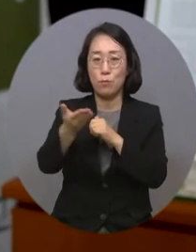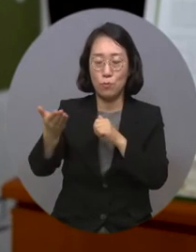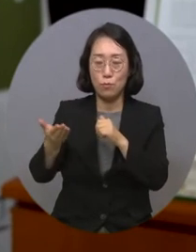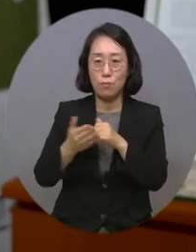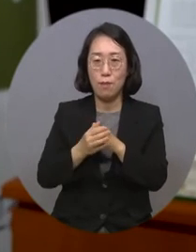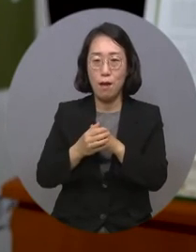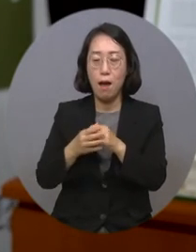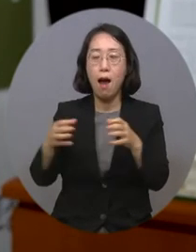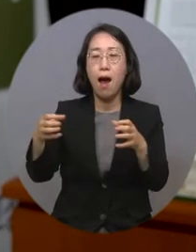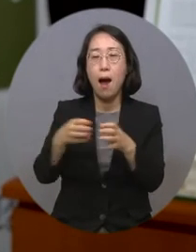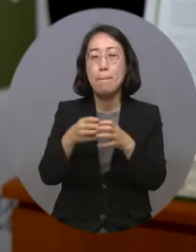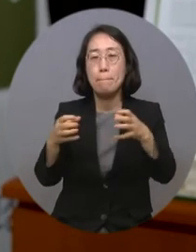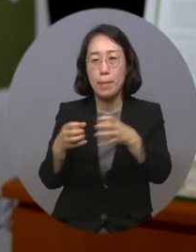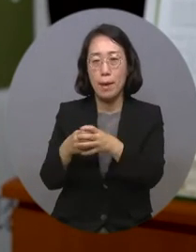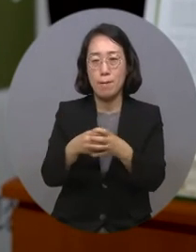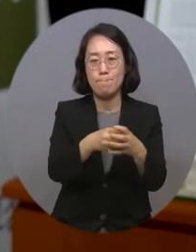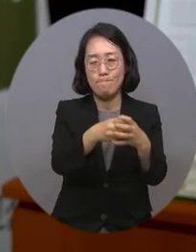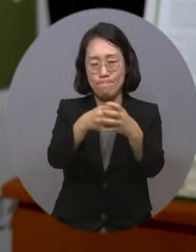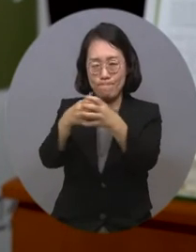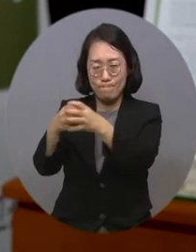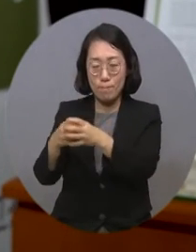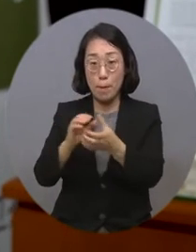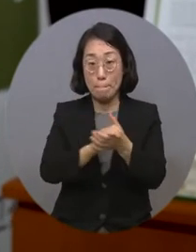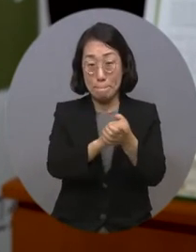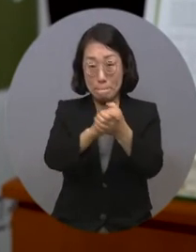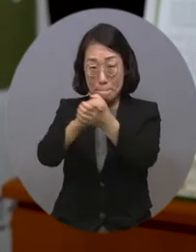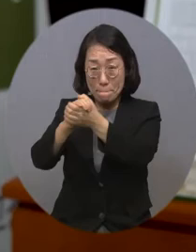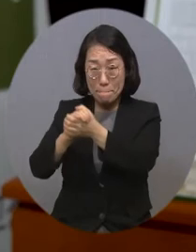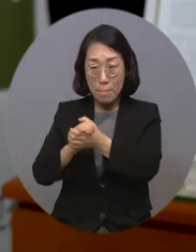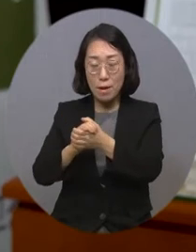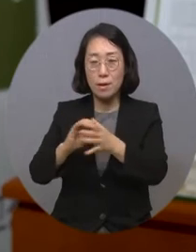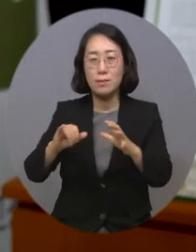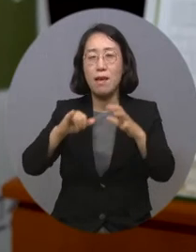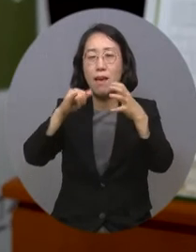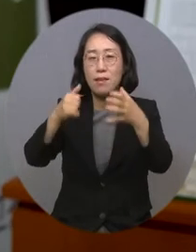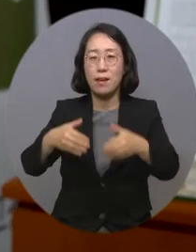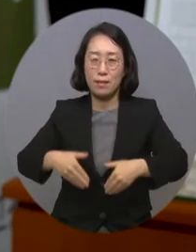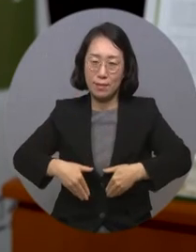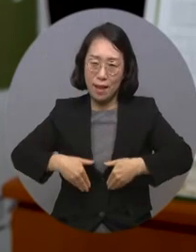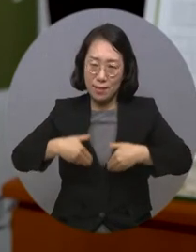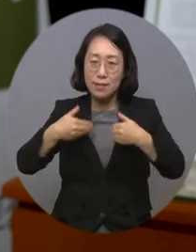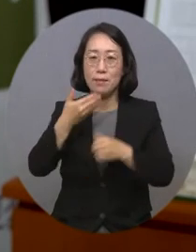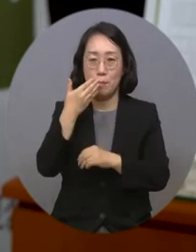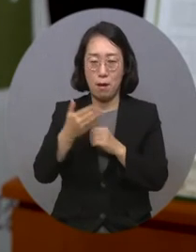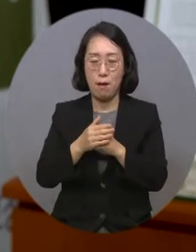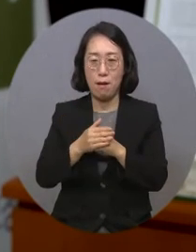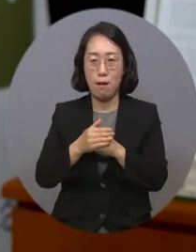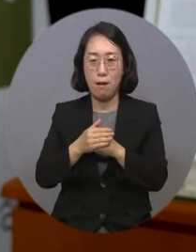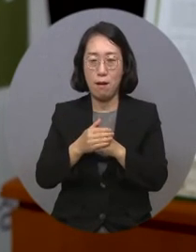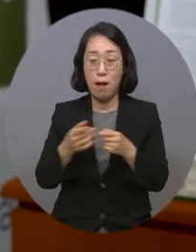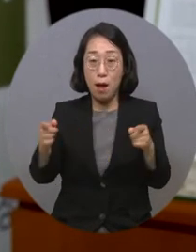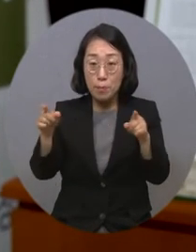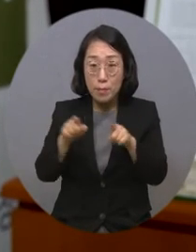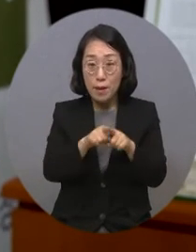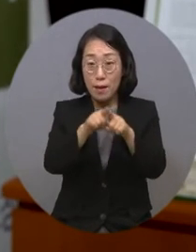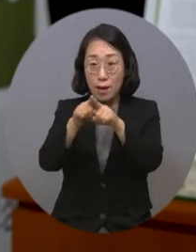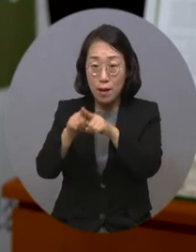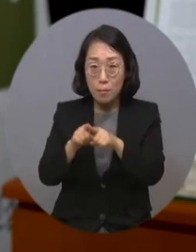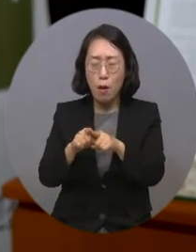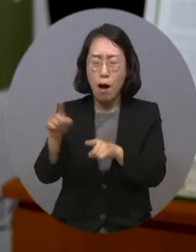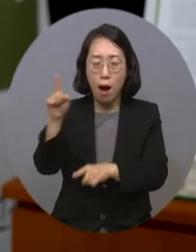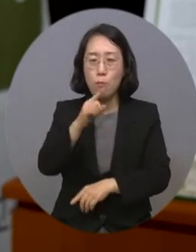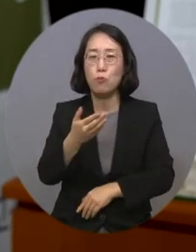우리가 함께 손잡고 갈 때 세상은 따뜻해집니다. 그리고 울적해서 함께 가면 이 못할 게